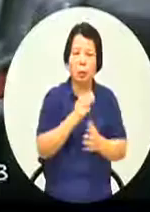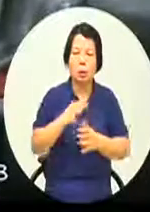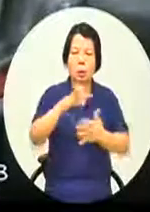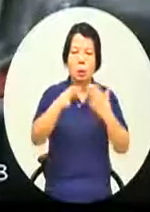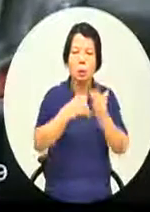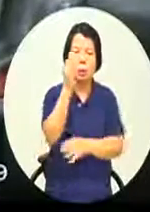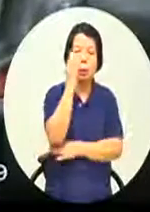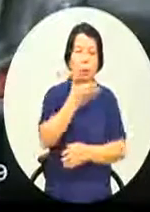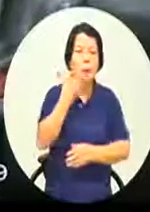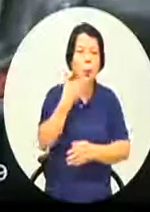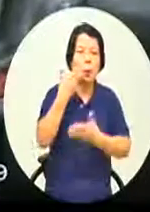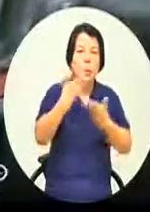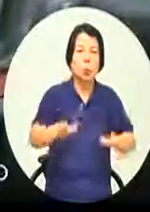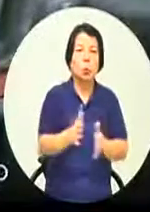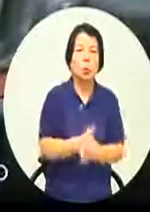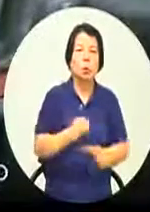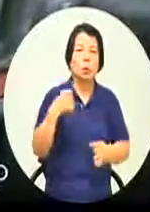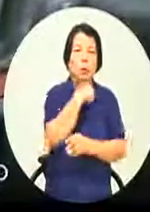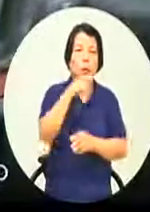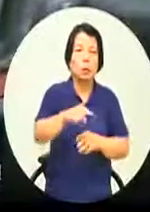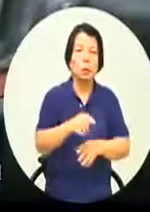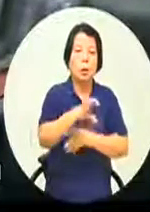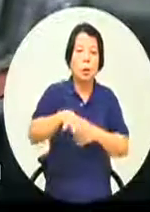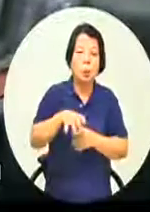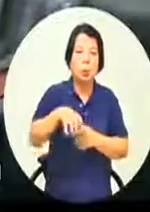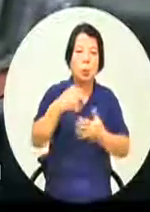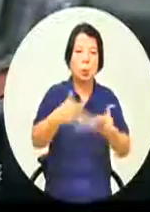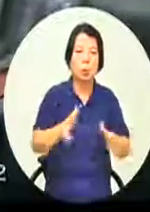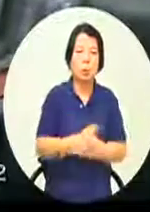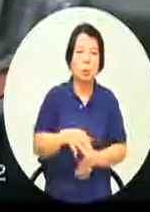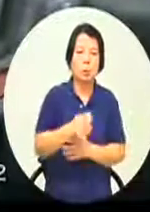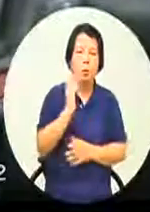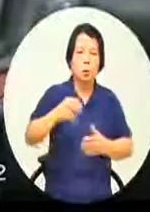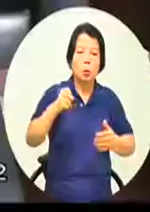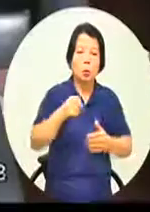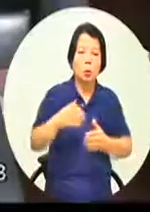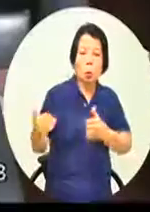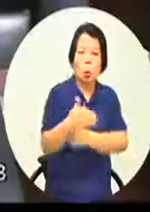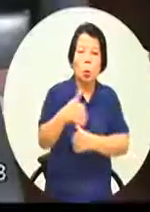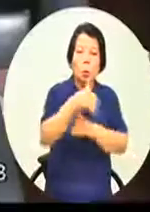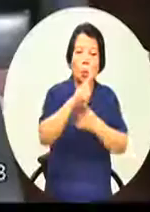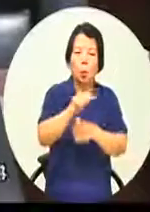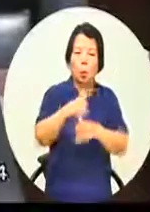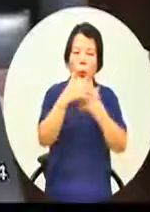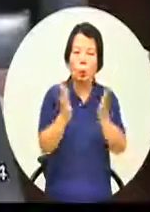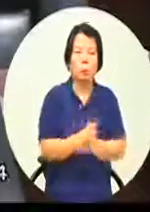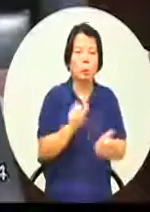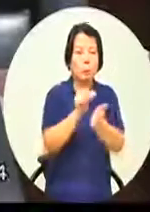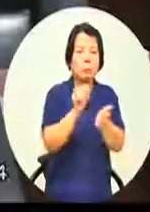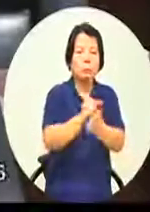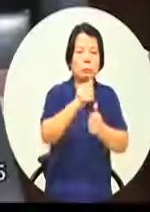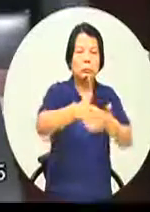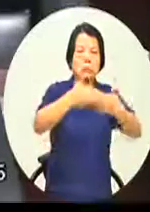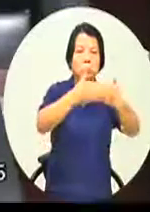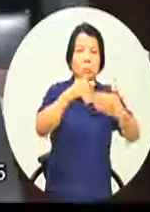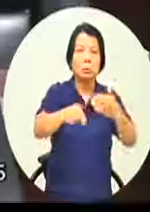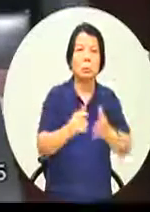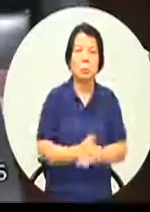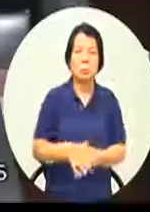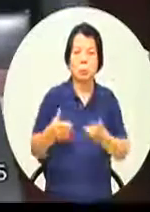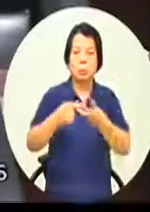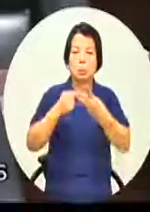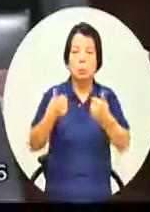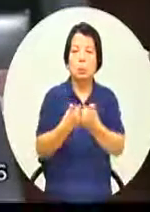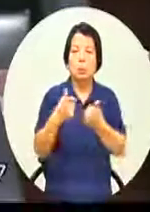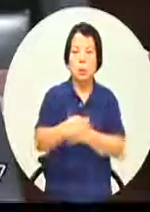致我们所有台湾的农产品，甚至我们的水产品啊，都非常依赖我们的中国市场。那在上个会期，我其实就一直提到说，